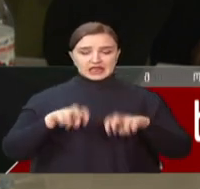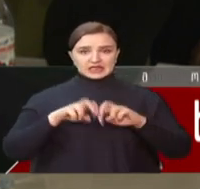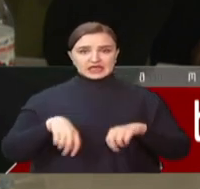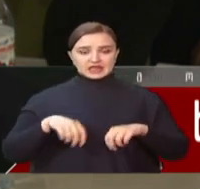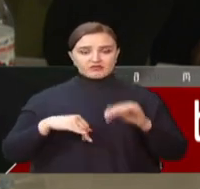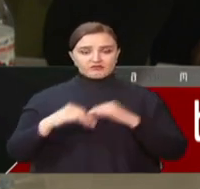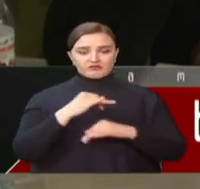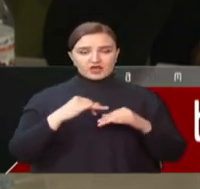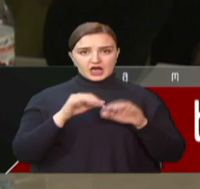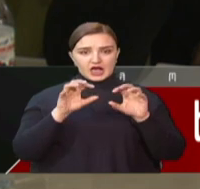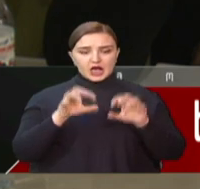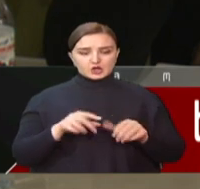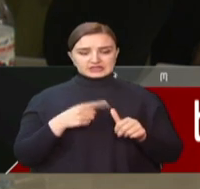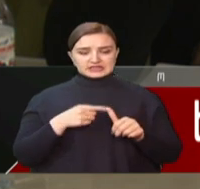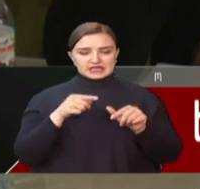კანონის სახელწოდება,